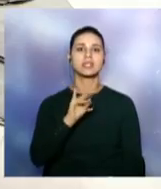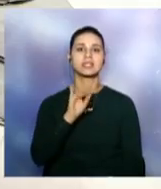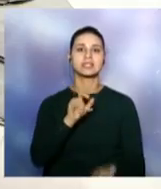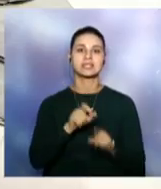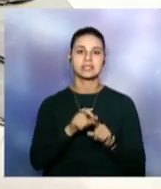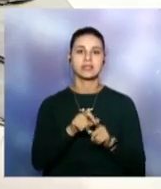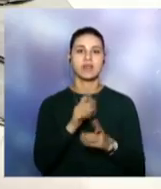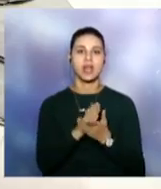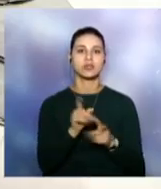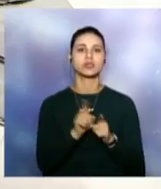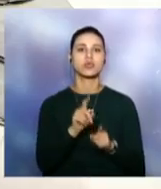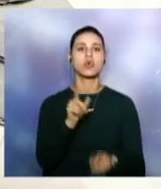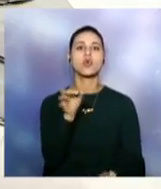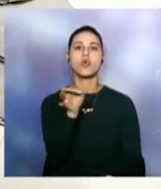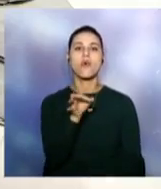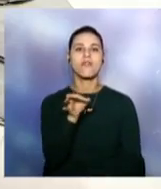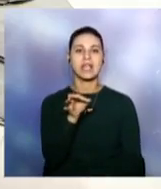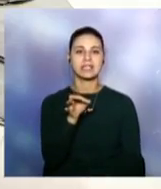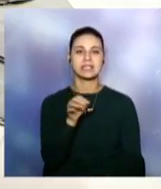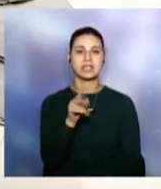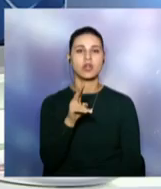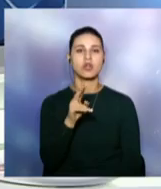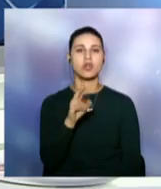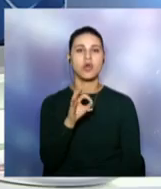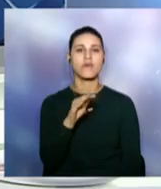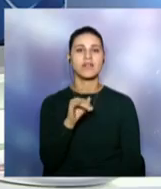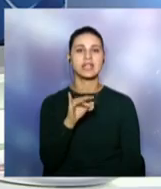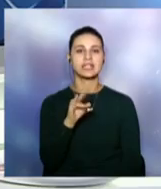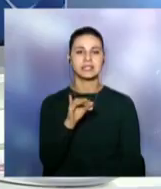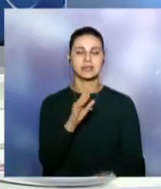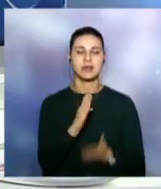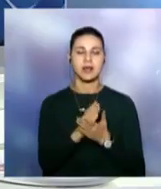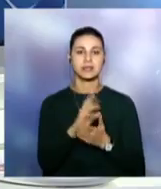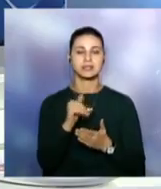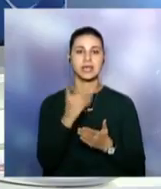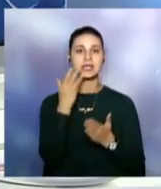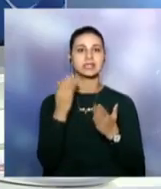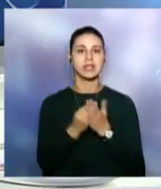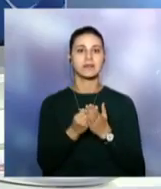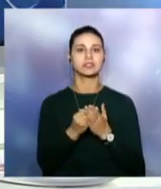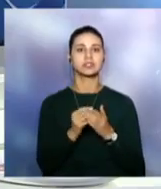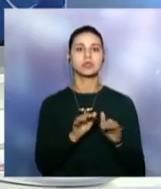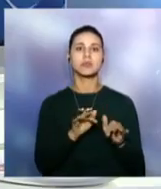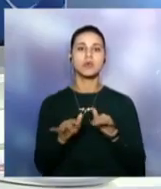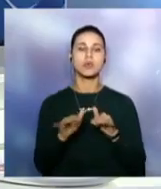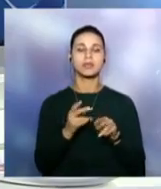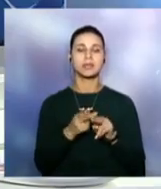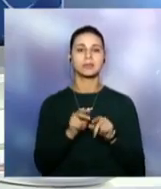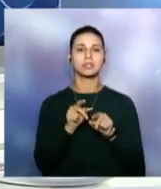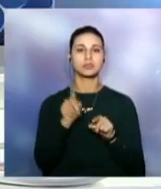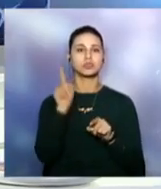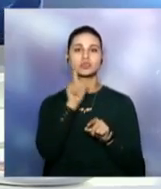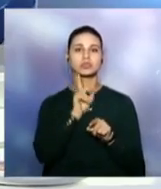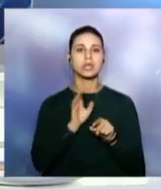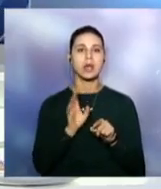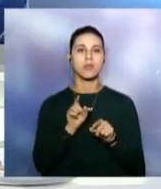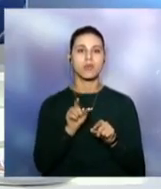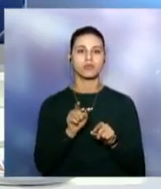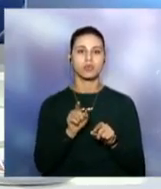და კოფეინსაც შეიცავს და ეს პროდუქტები არის თავისი მოქმედებით იმ უსიამოვნო